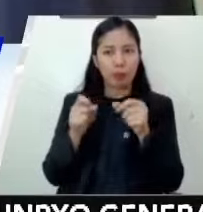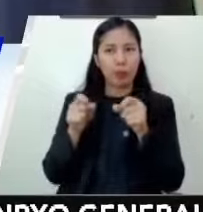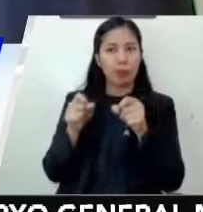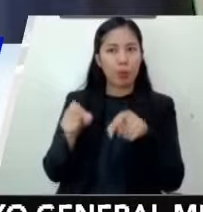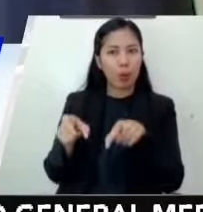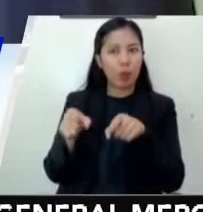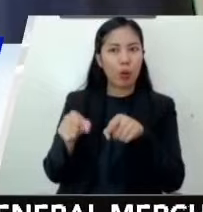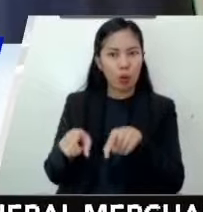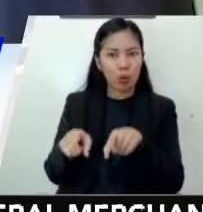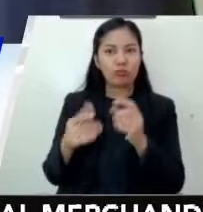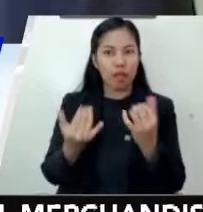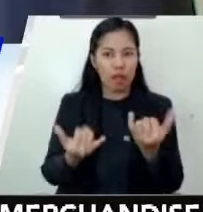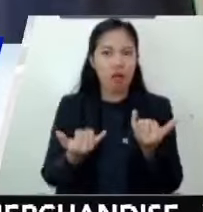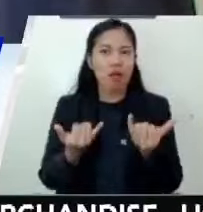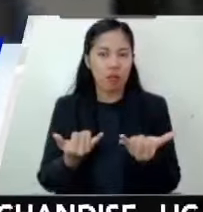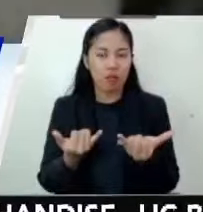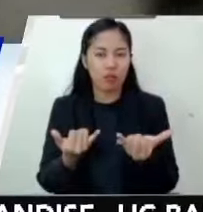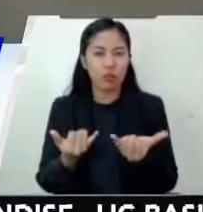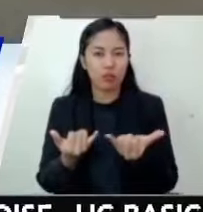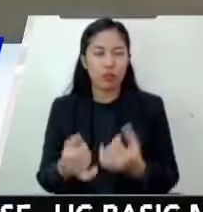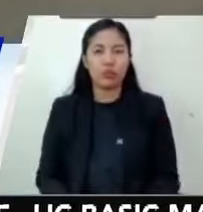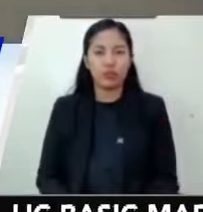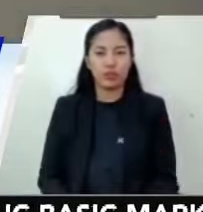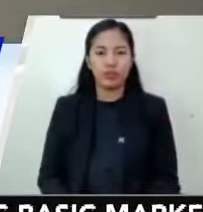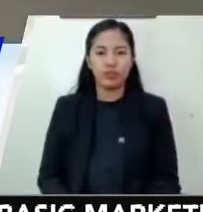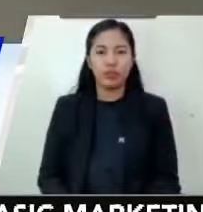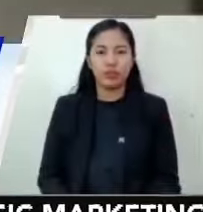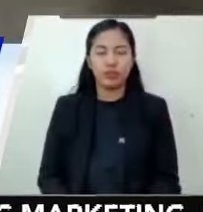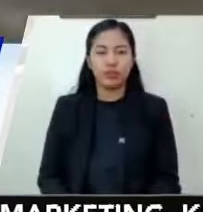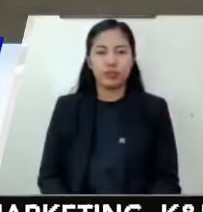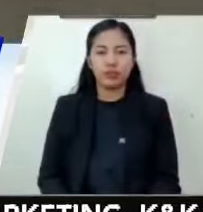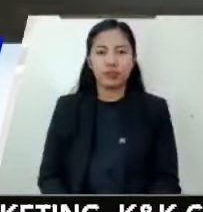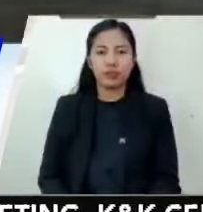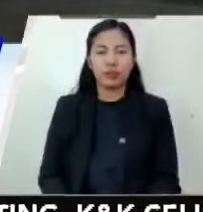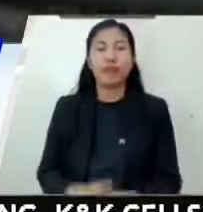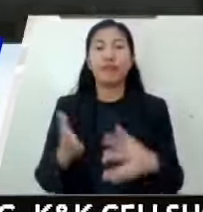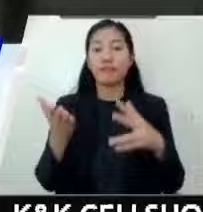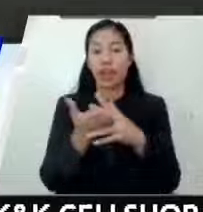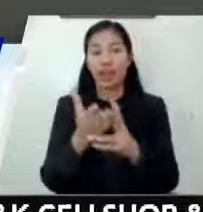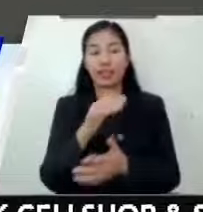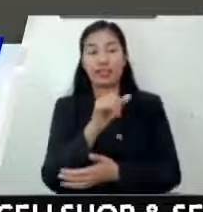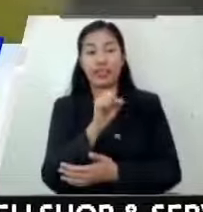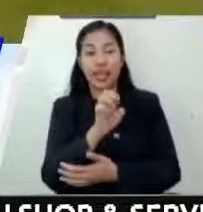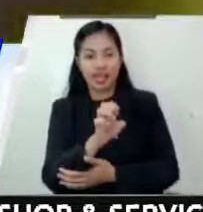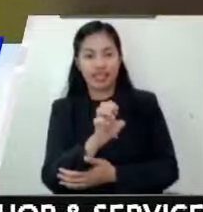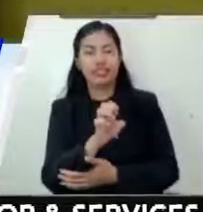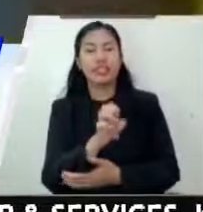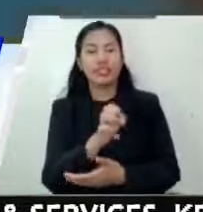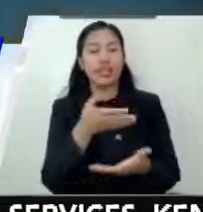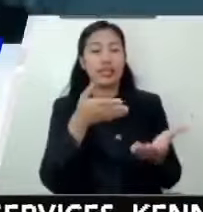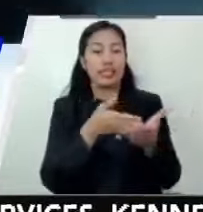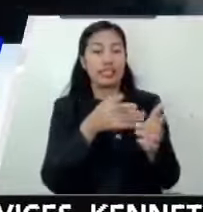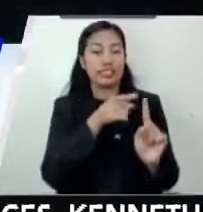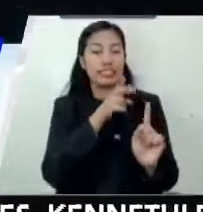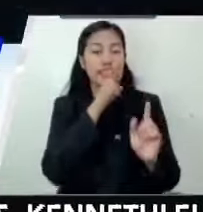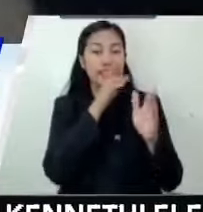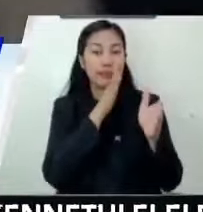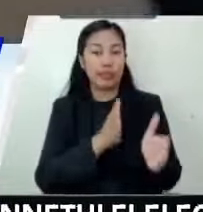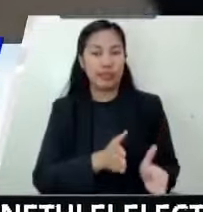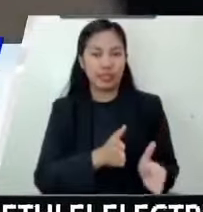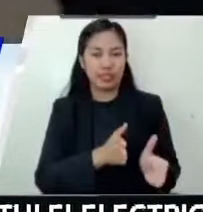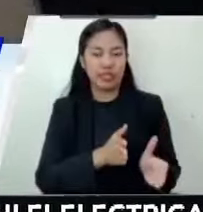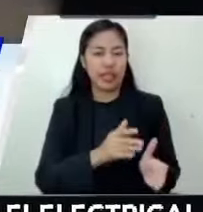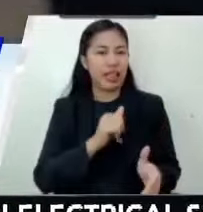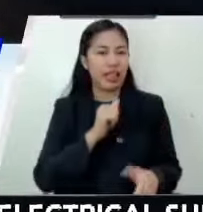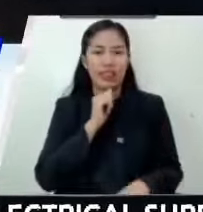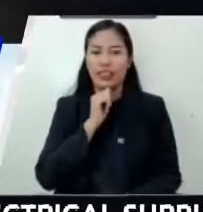sa selling. Sinampahan na ng kasong pagbebenta ng illegal na droga ang suspect na hindi na tumanggi sa